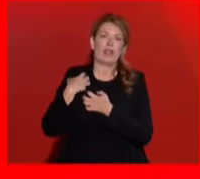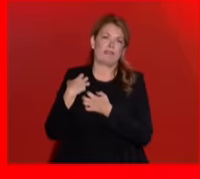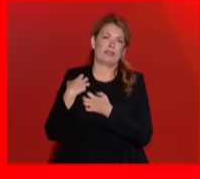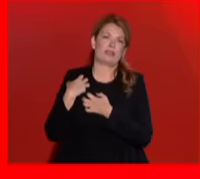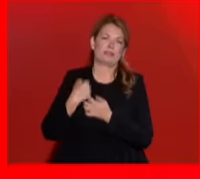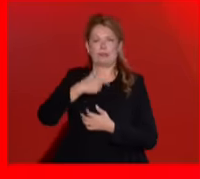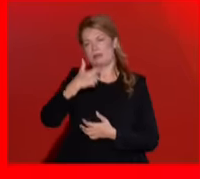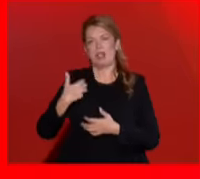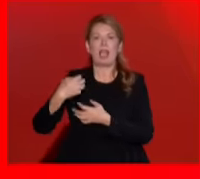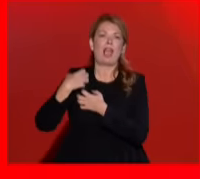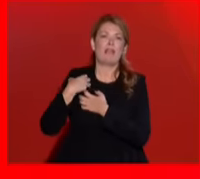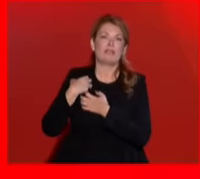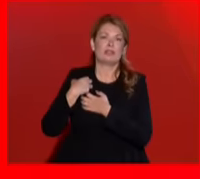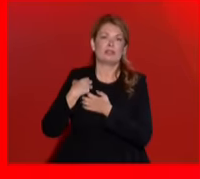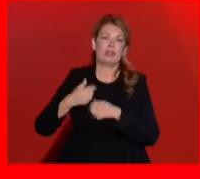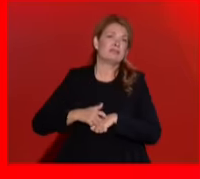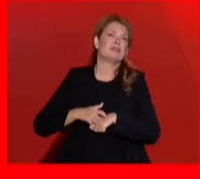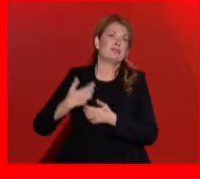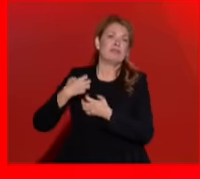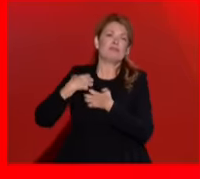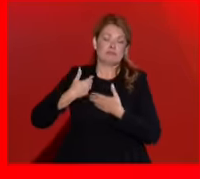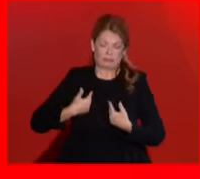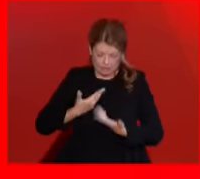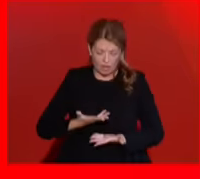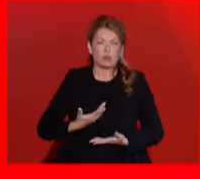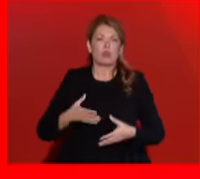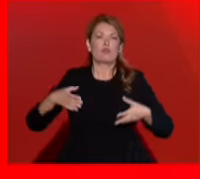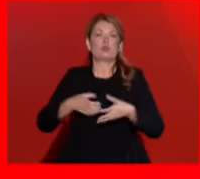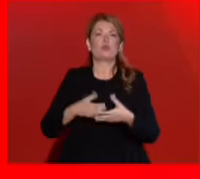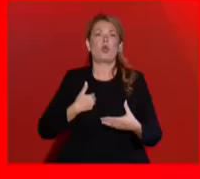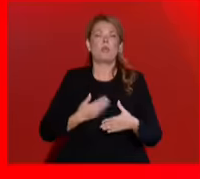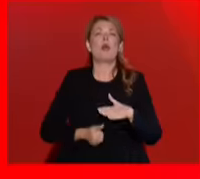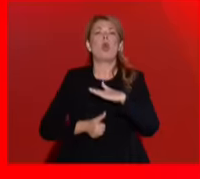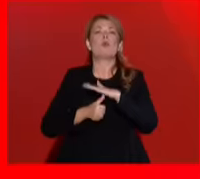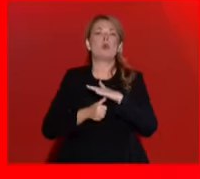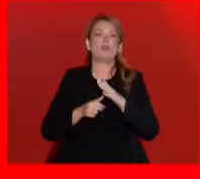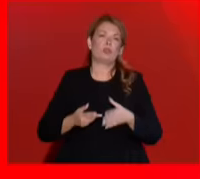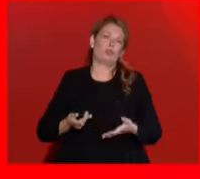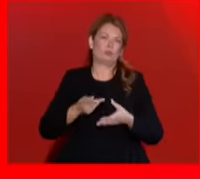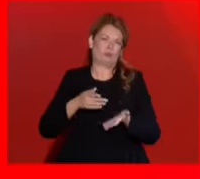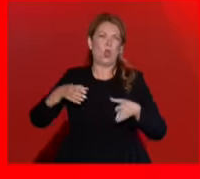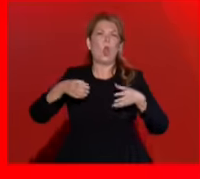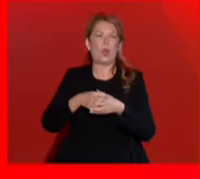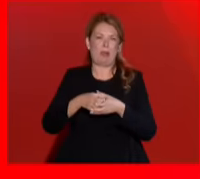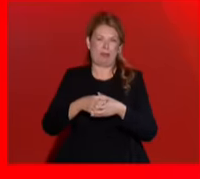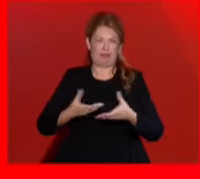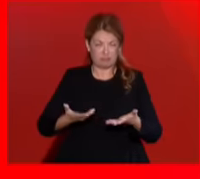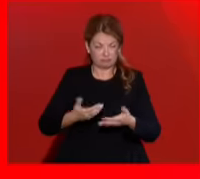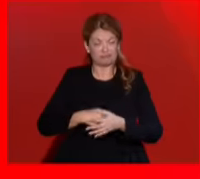απορρέει από τη θέση από την οποία υπηρετώ, τη θέση του Προέδρου της κοινοβουλευτικής μας ομάδας.